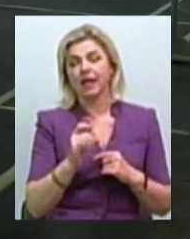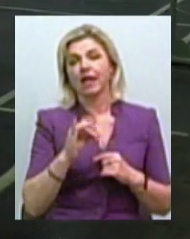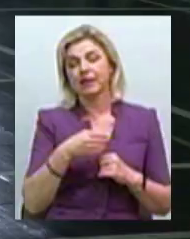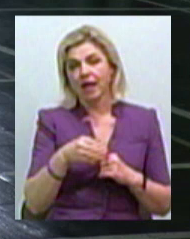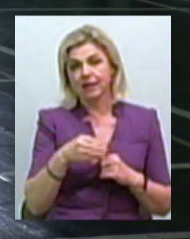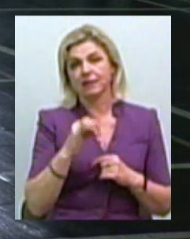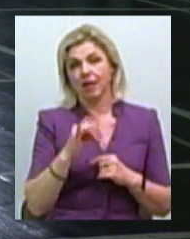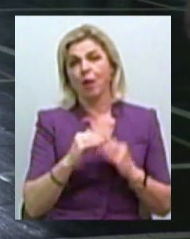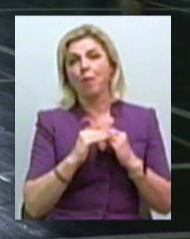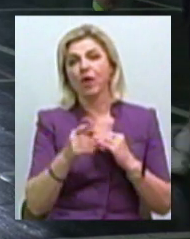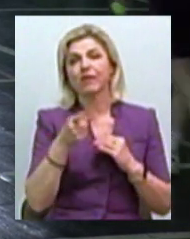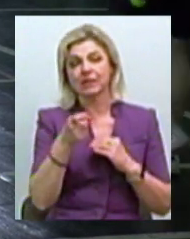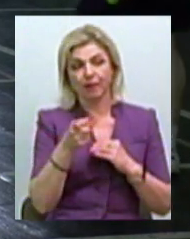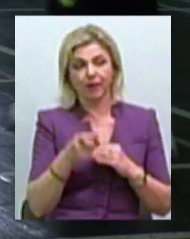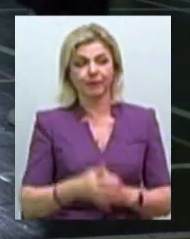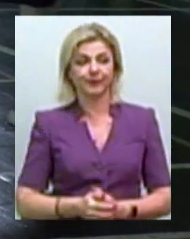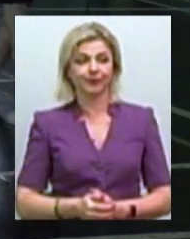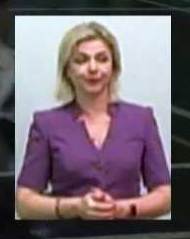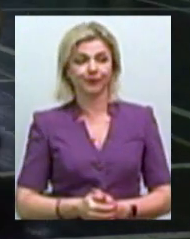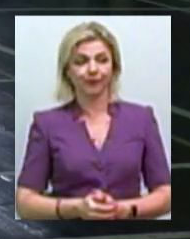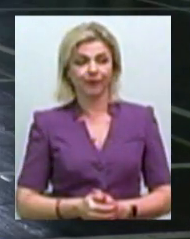стрільбі. Ділиться враженнями.